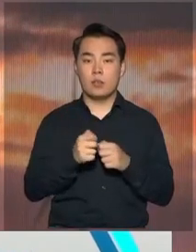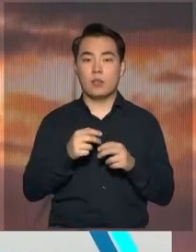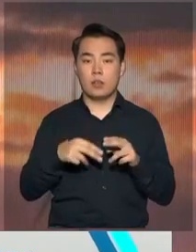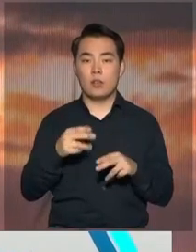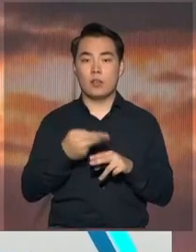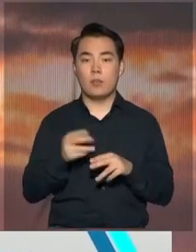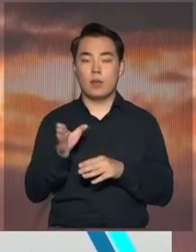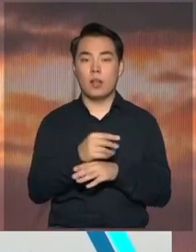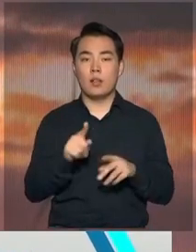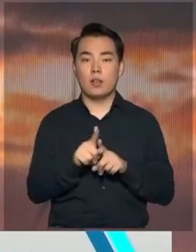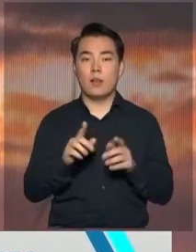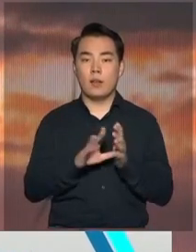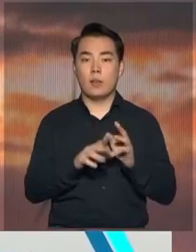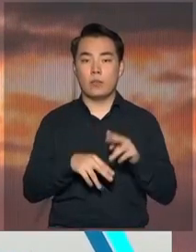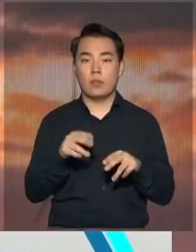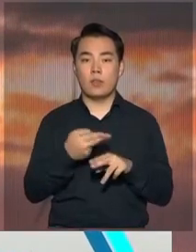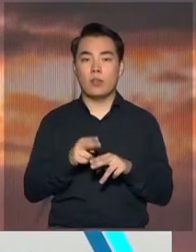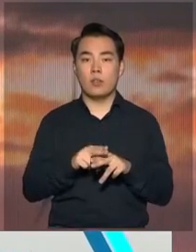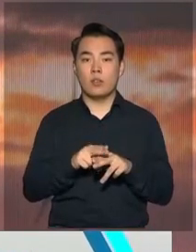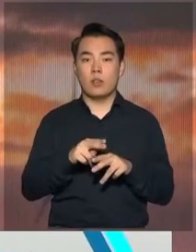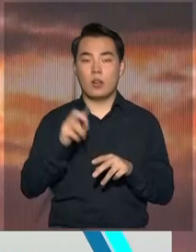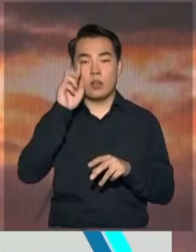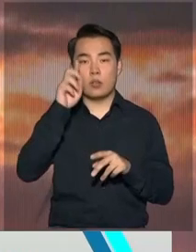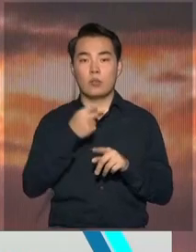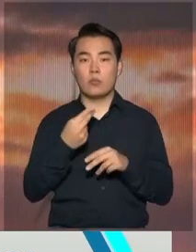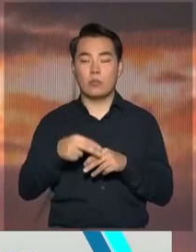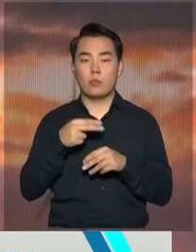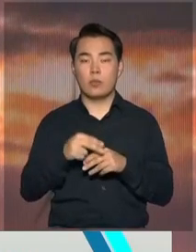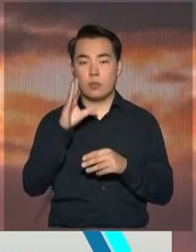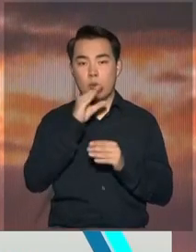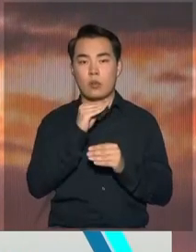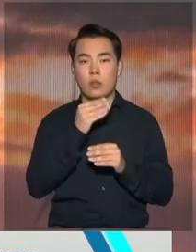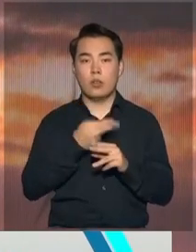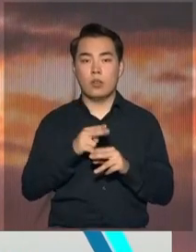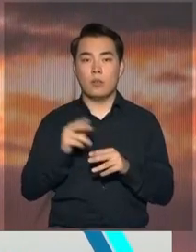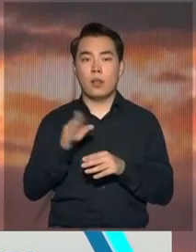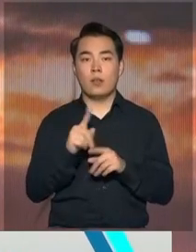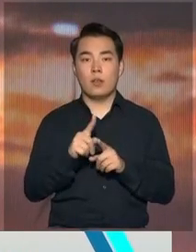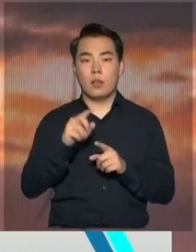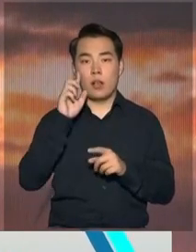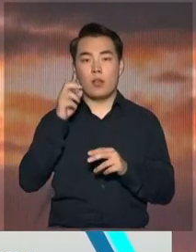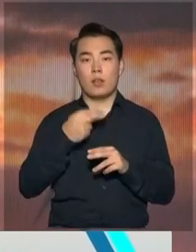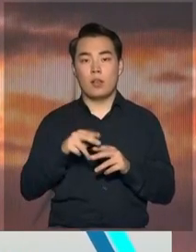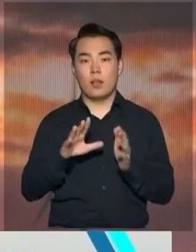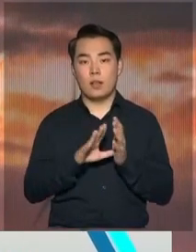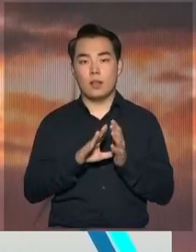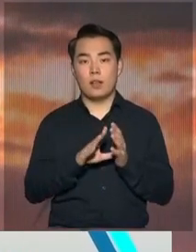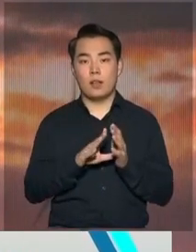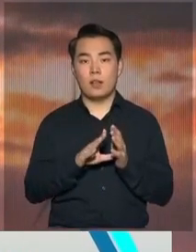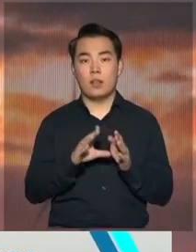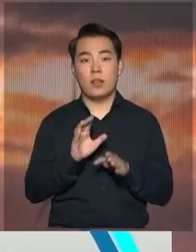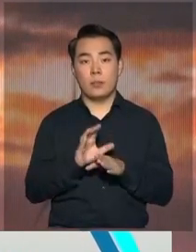бүкіл өндірген электр энергиясын мемлекет тарапынан сатып аламыз. Екіншіден, бұлардың электр энергиясы электр желілерімен тасымалданған